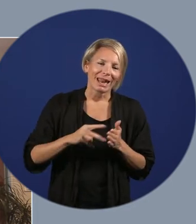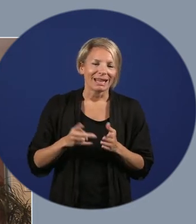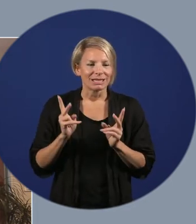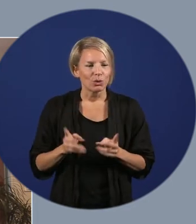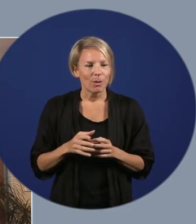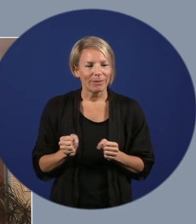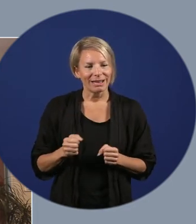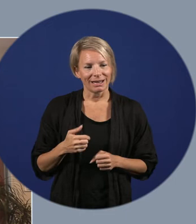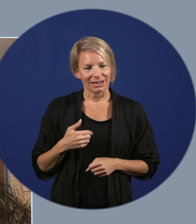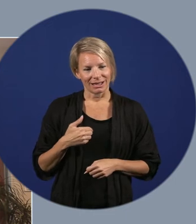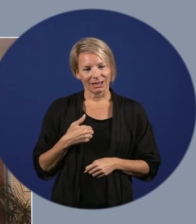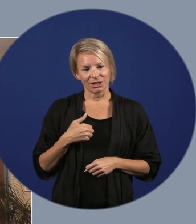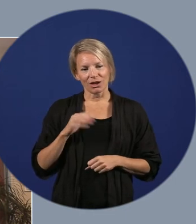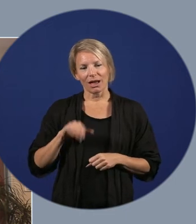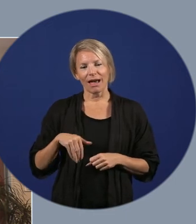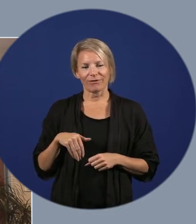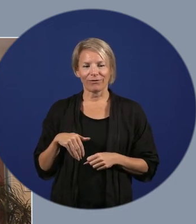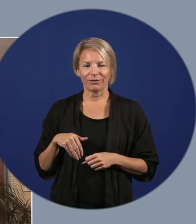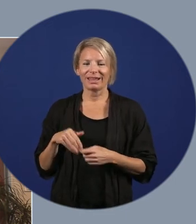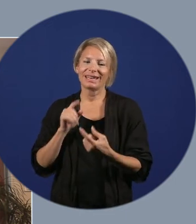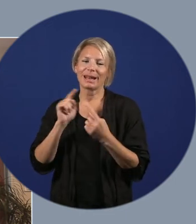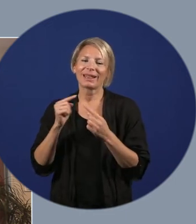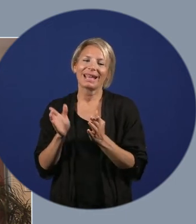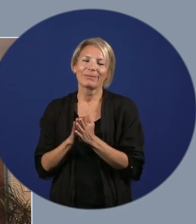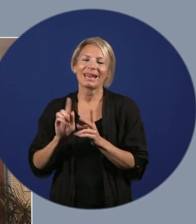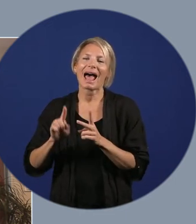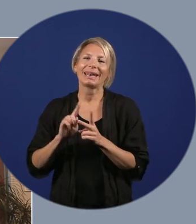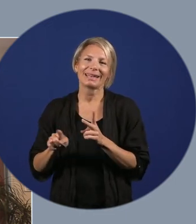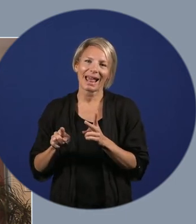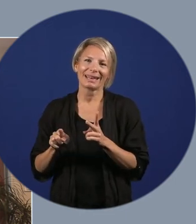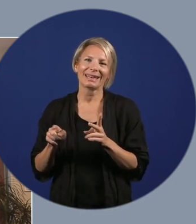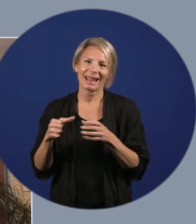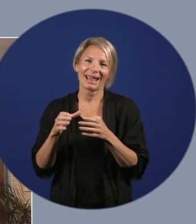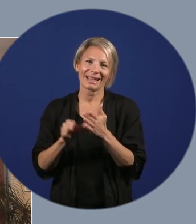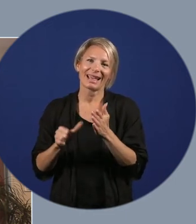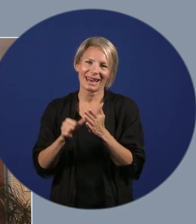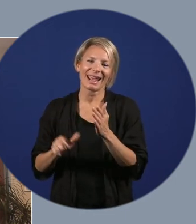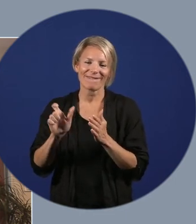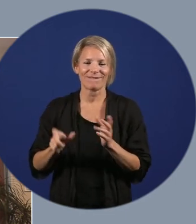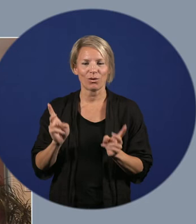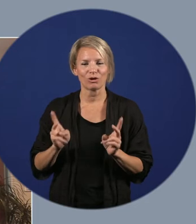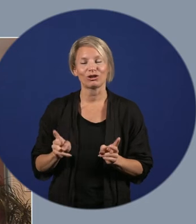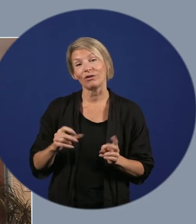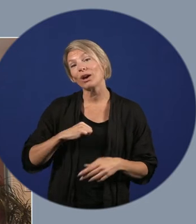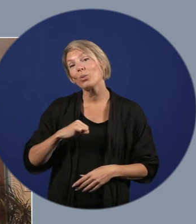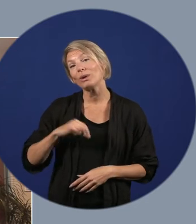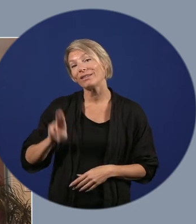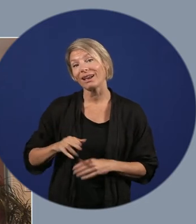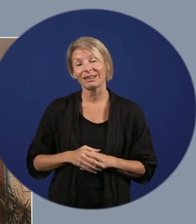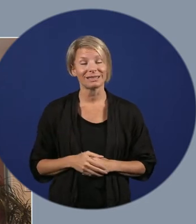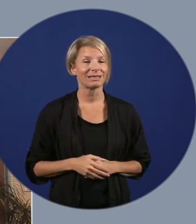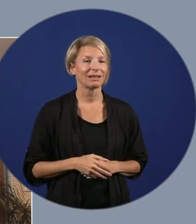debatterat väldigt mycket med en annan klasselev. Så. Ja. Det har varit väldigt kul faktiskt. Ja, och pröva sina tankar